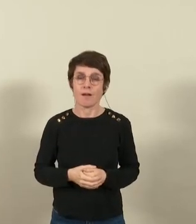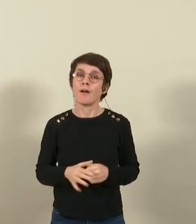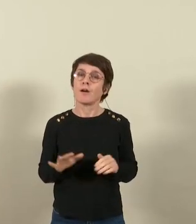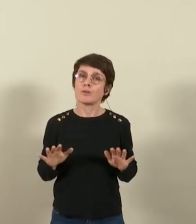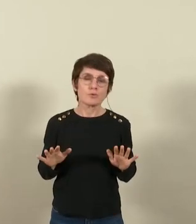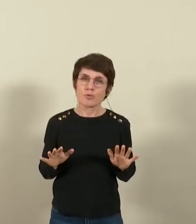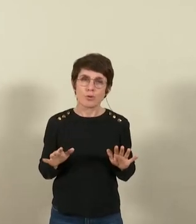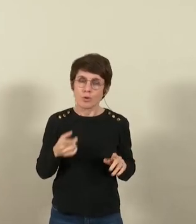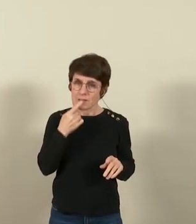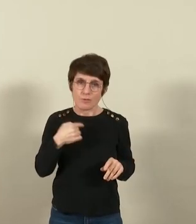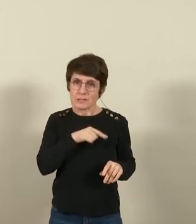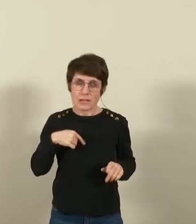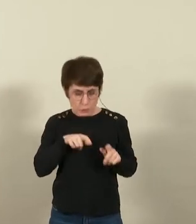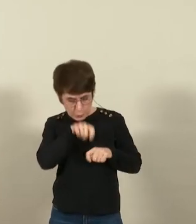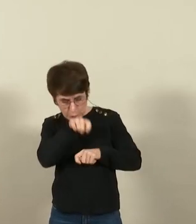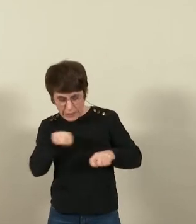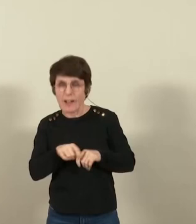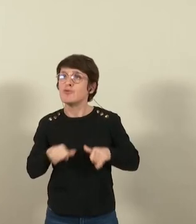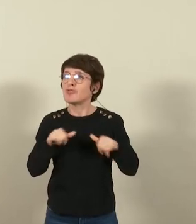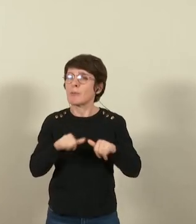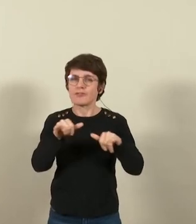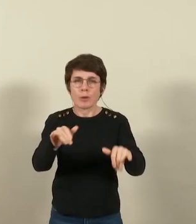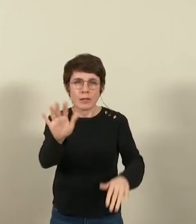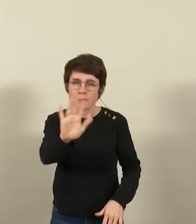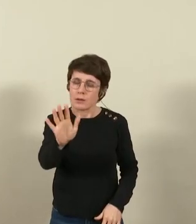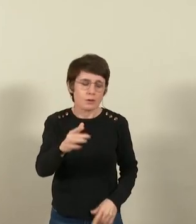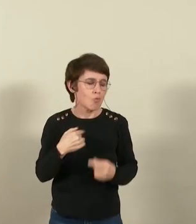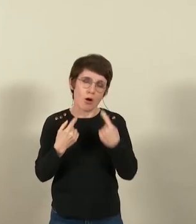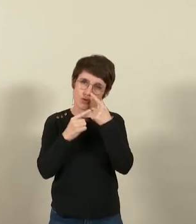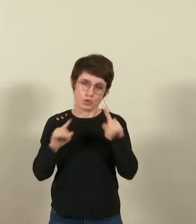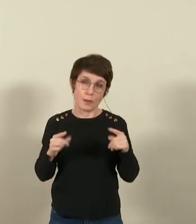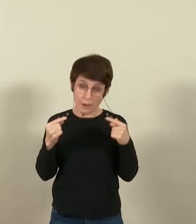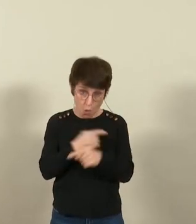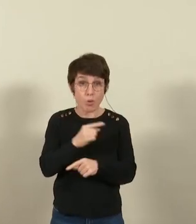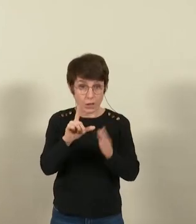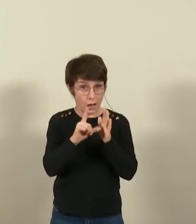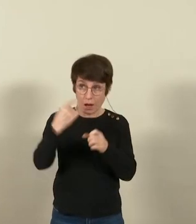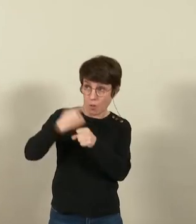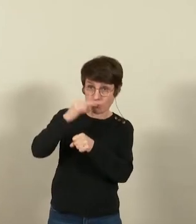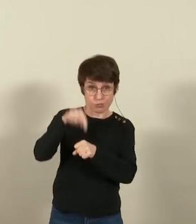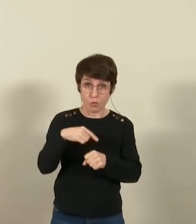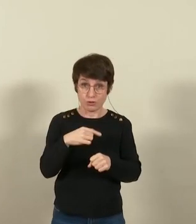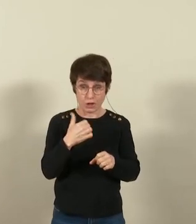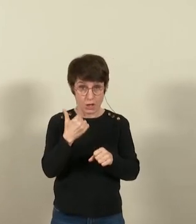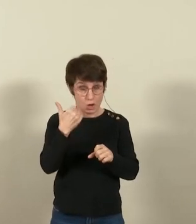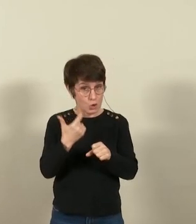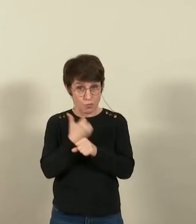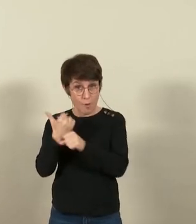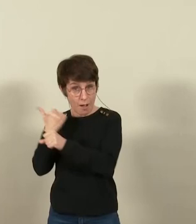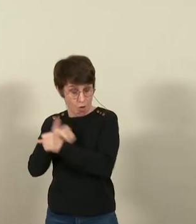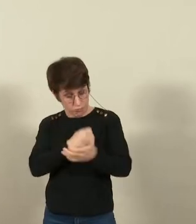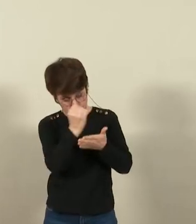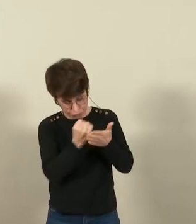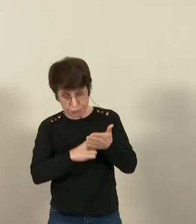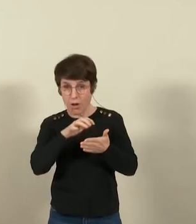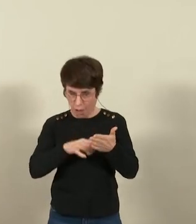que on ne fait jamais le travail de rapport sur cette question là au contraire c'est même une obligation légale en plus mais nous on est très content de le faire et on